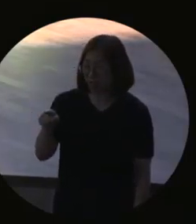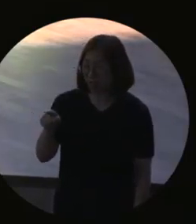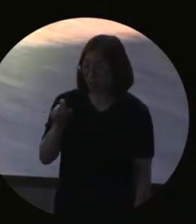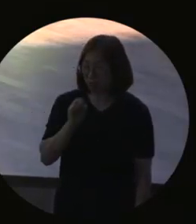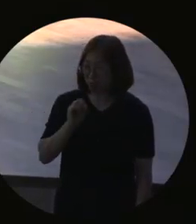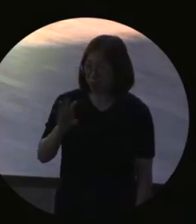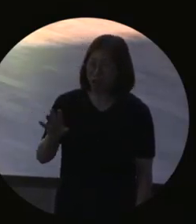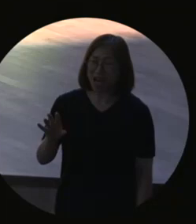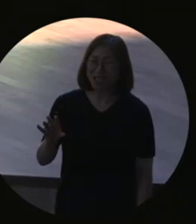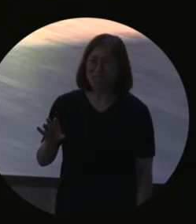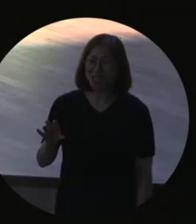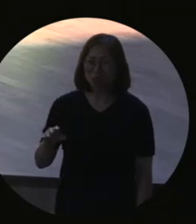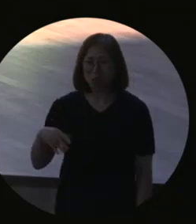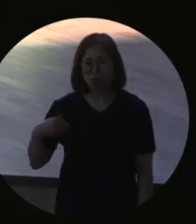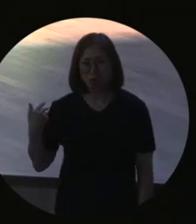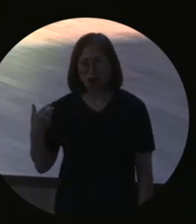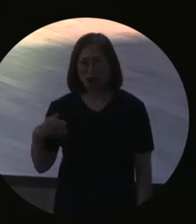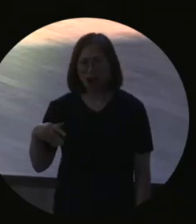저러는지.